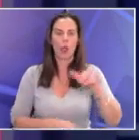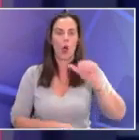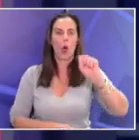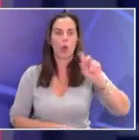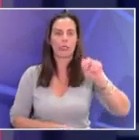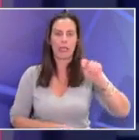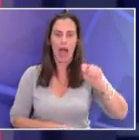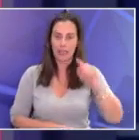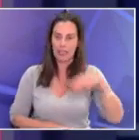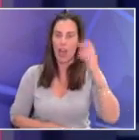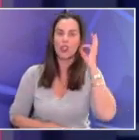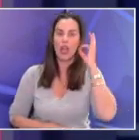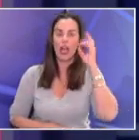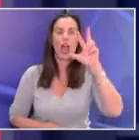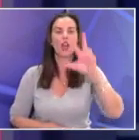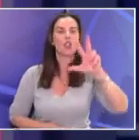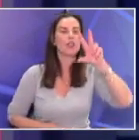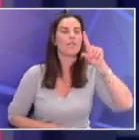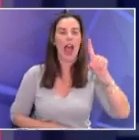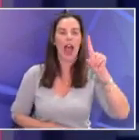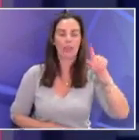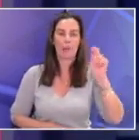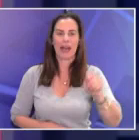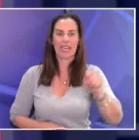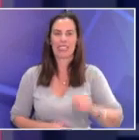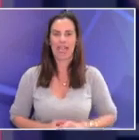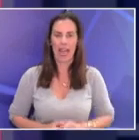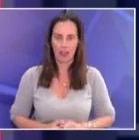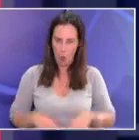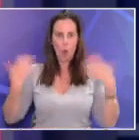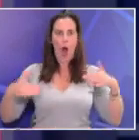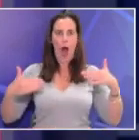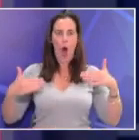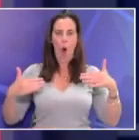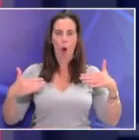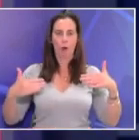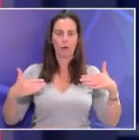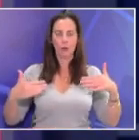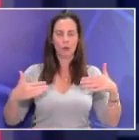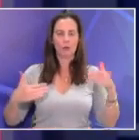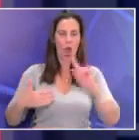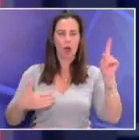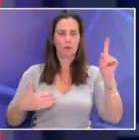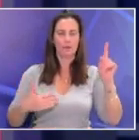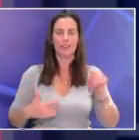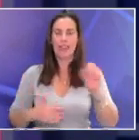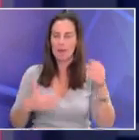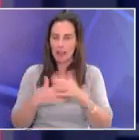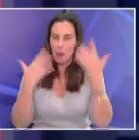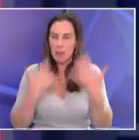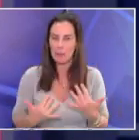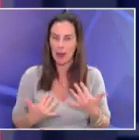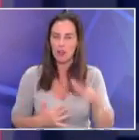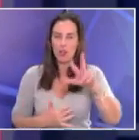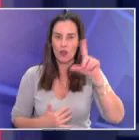אסנת מרק, היא תהיה האישה ה-31 בכנסת ישראל. וואו! לא. אם נבדוק